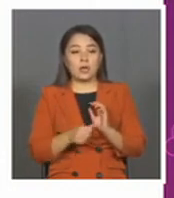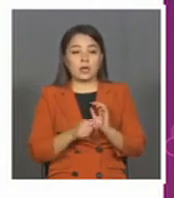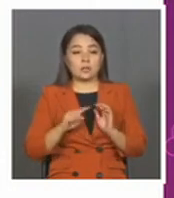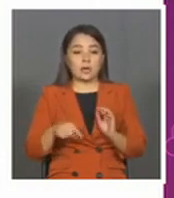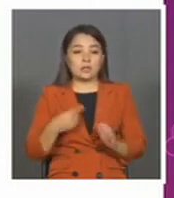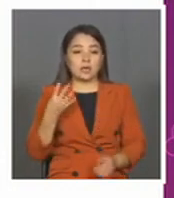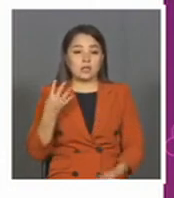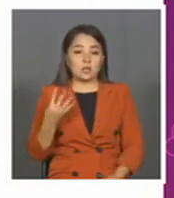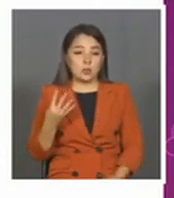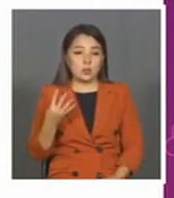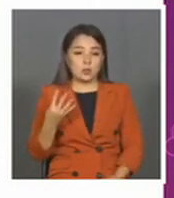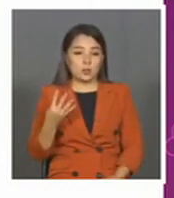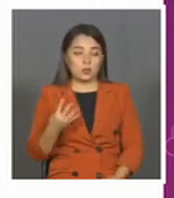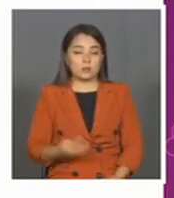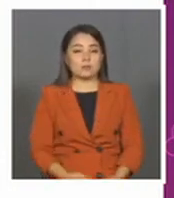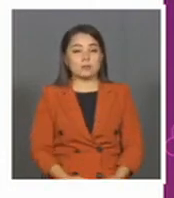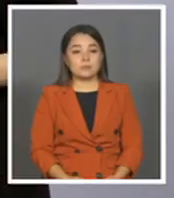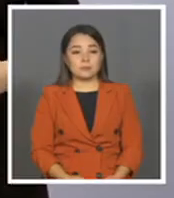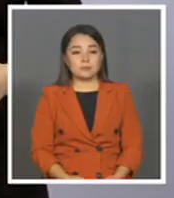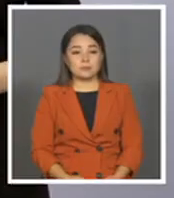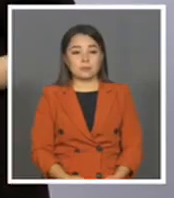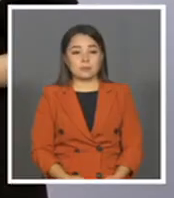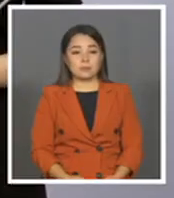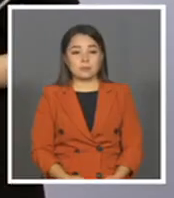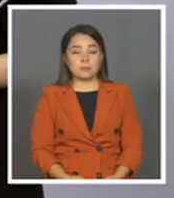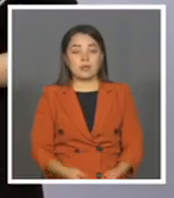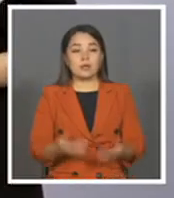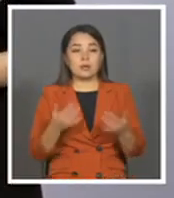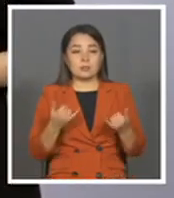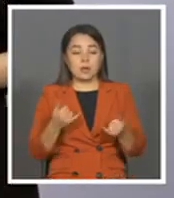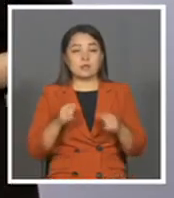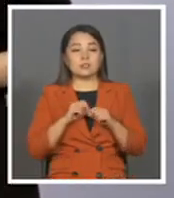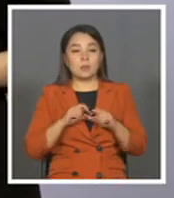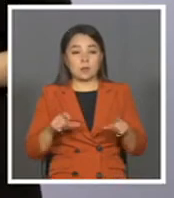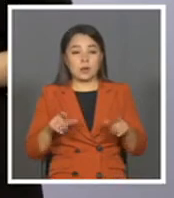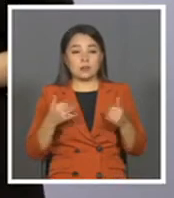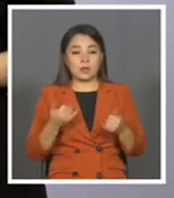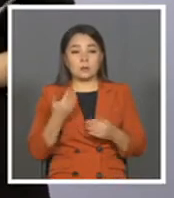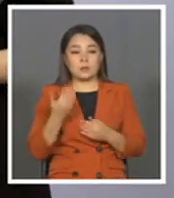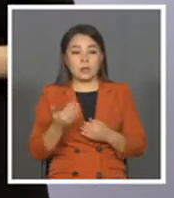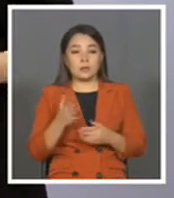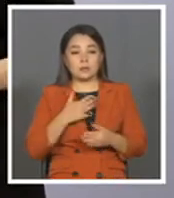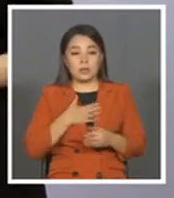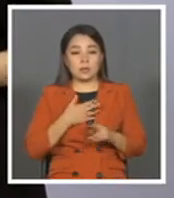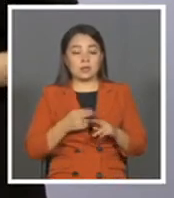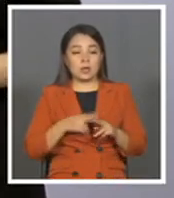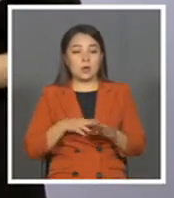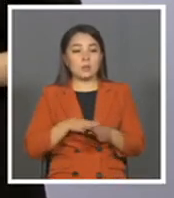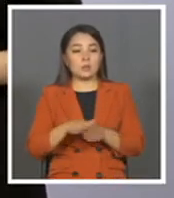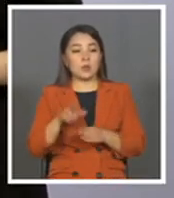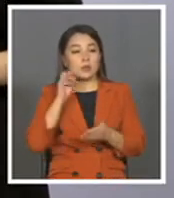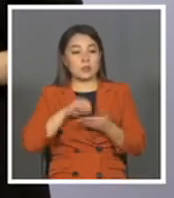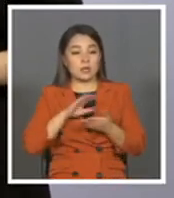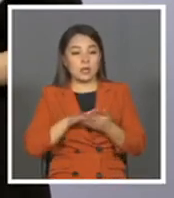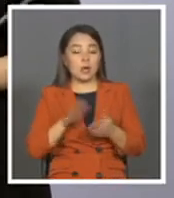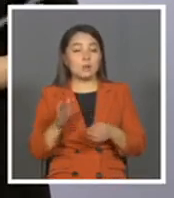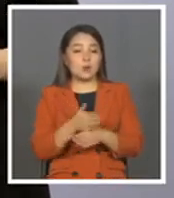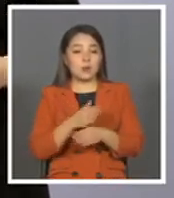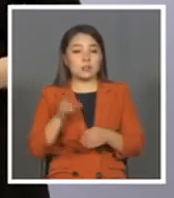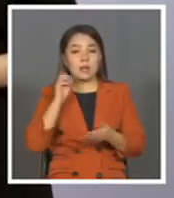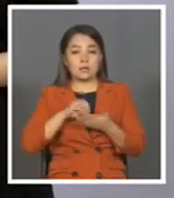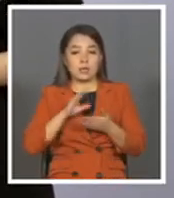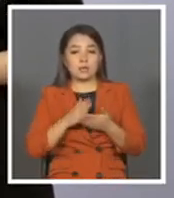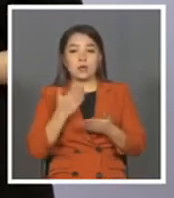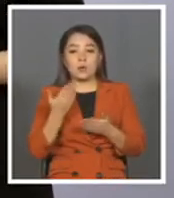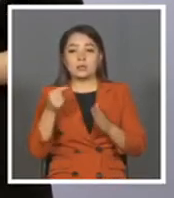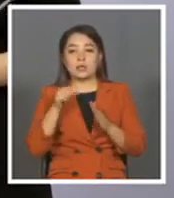минус 16,4 болады екен. Сонымен бүгінгі сабақта біз сіздермен бүтін сандар мен бөлшек сандардың, оның